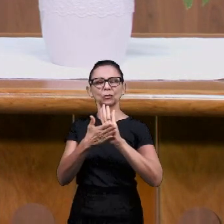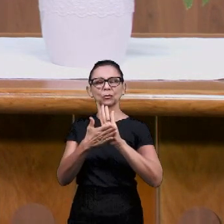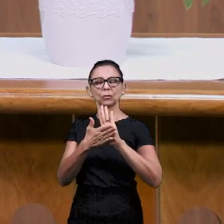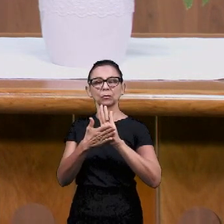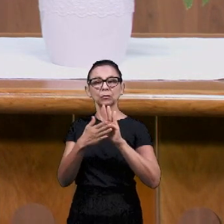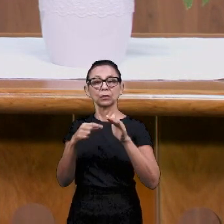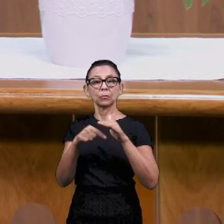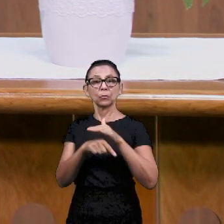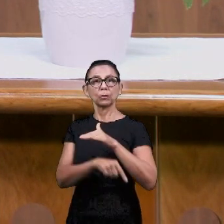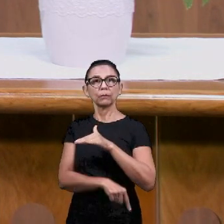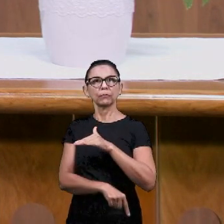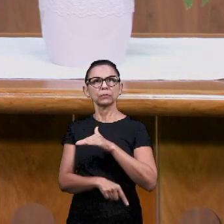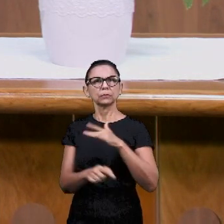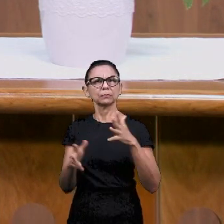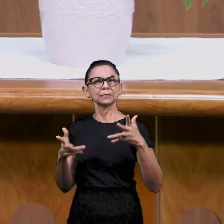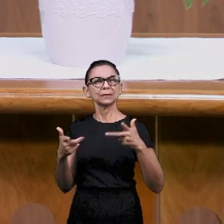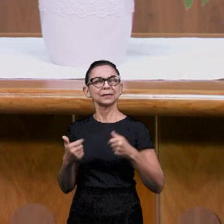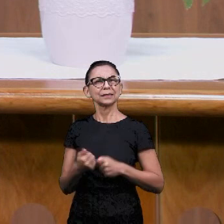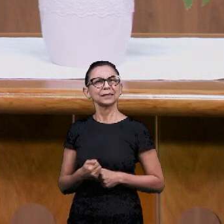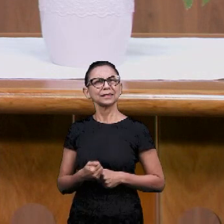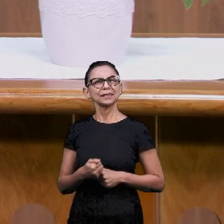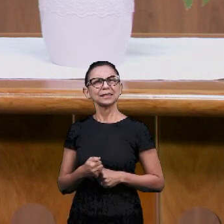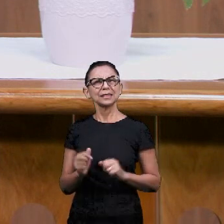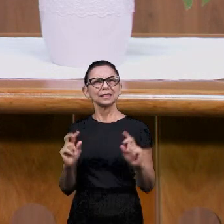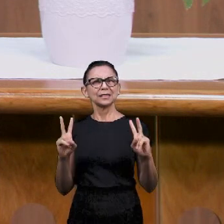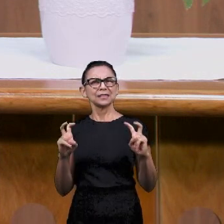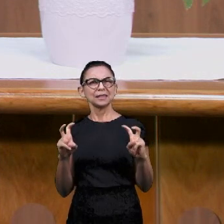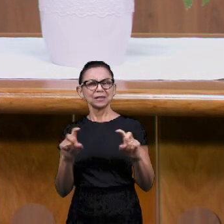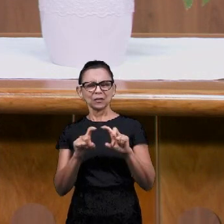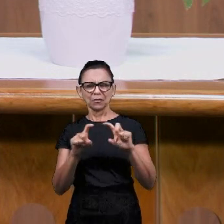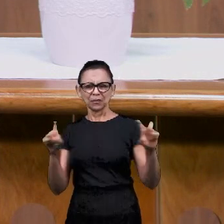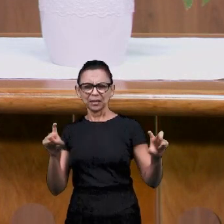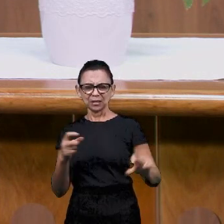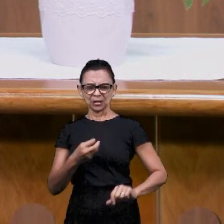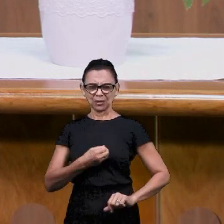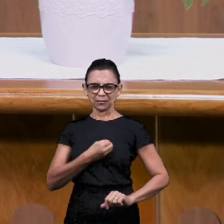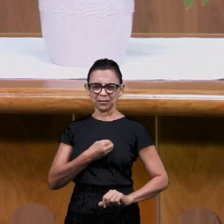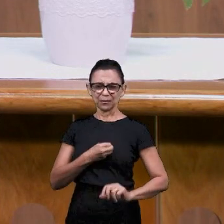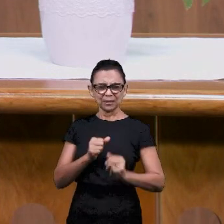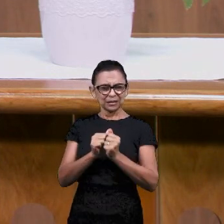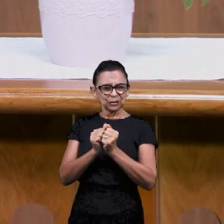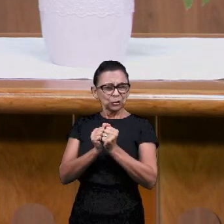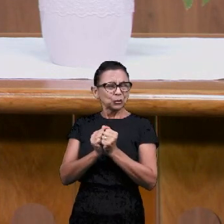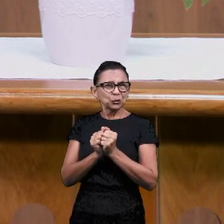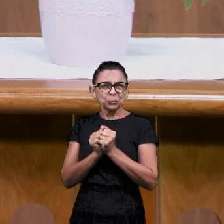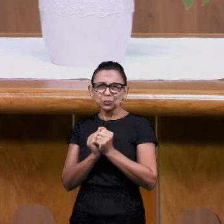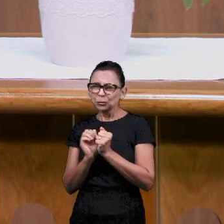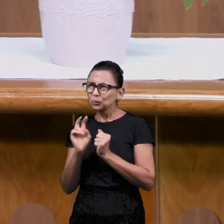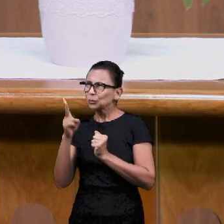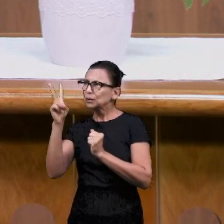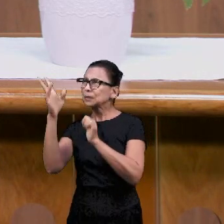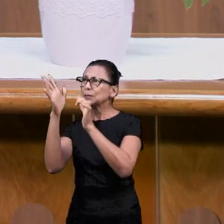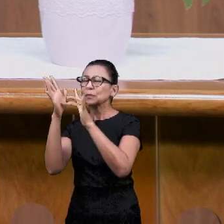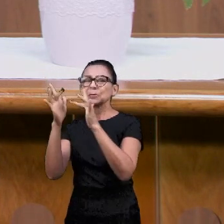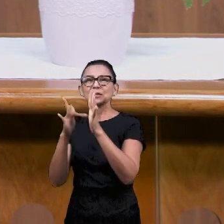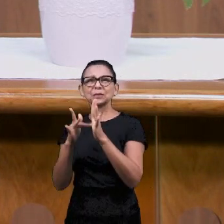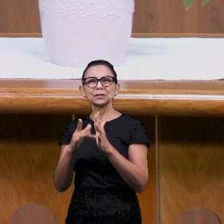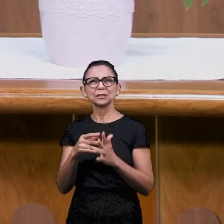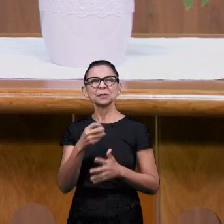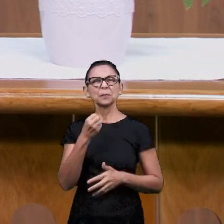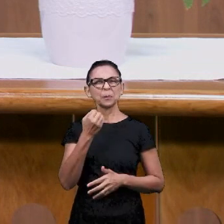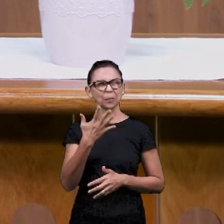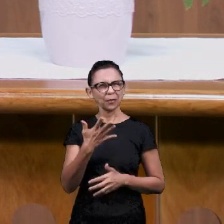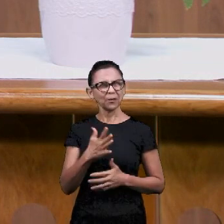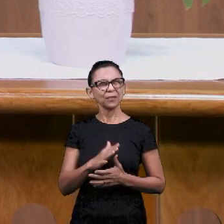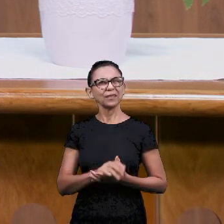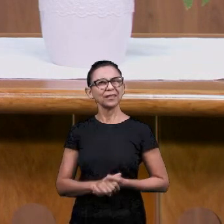profondeur grandiose. Je vais vivre pour toujours avec Jésus, une chose qui nous renouvelle, nous réjouit